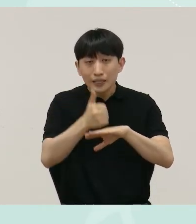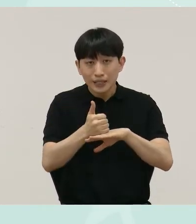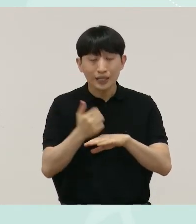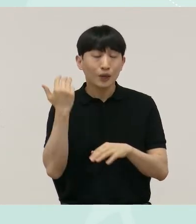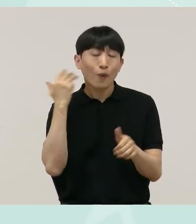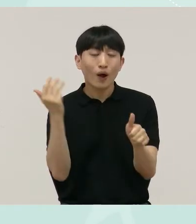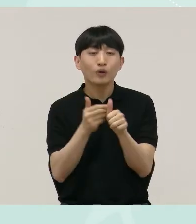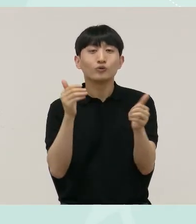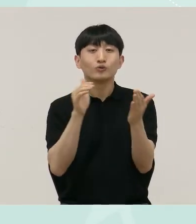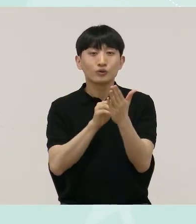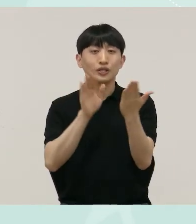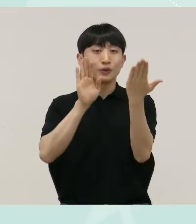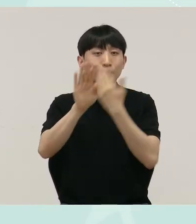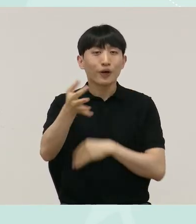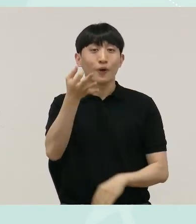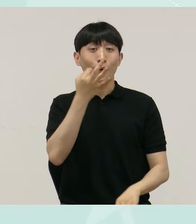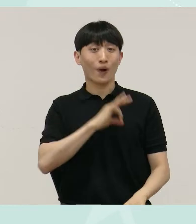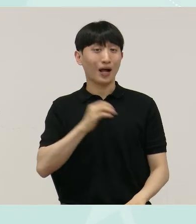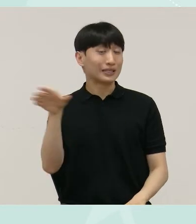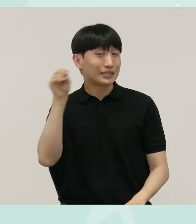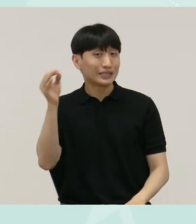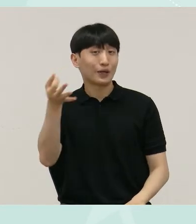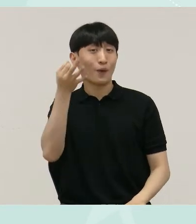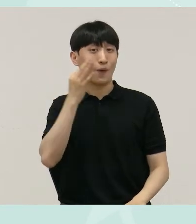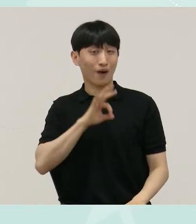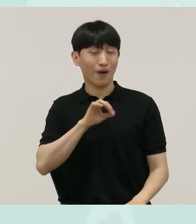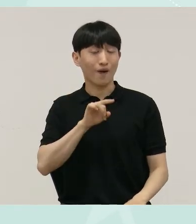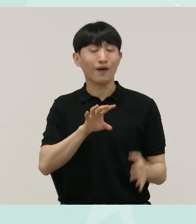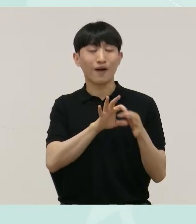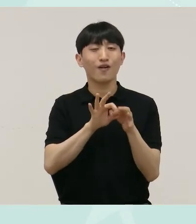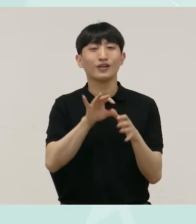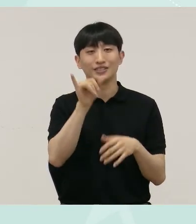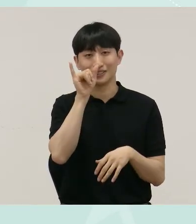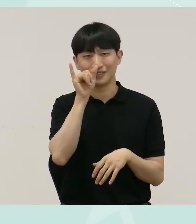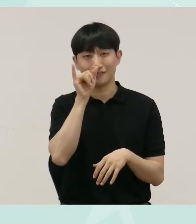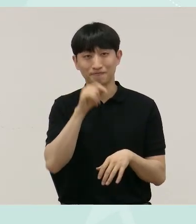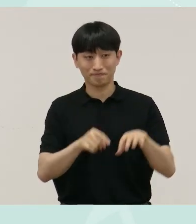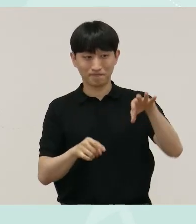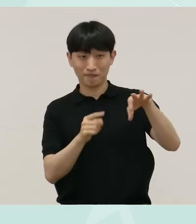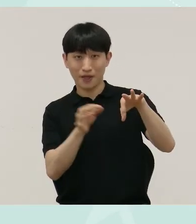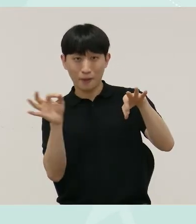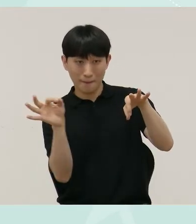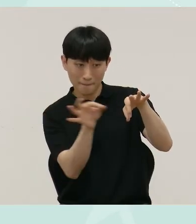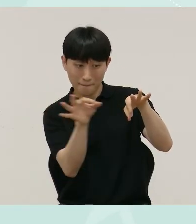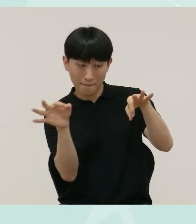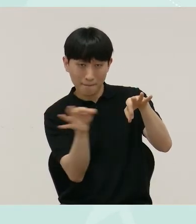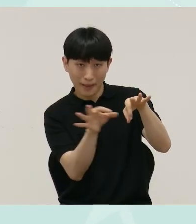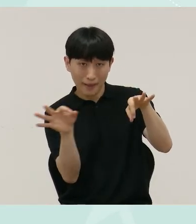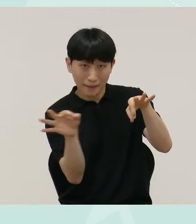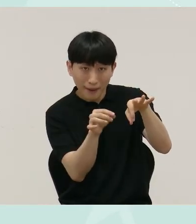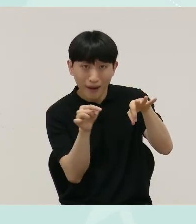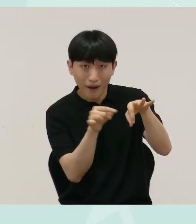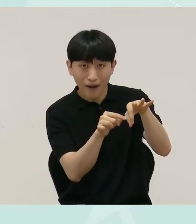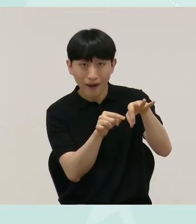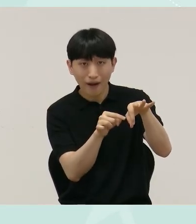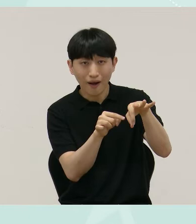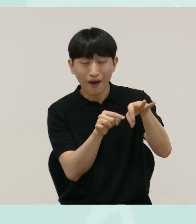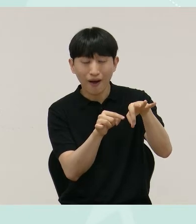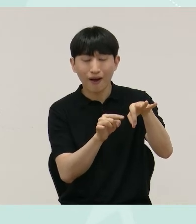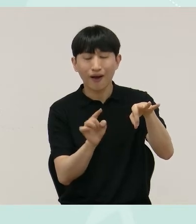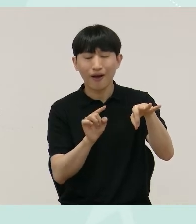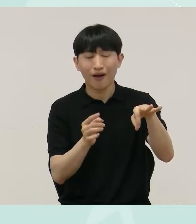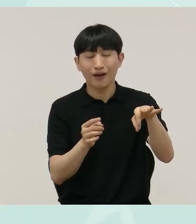있다라고 말씀을 드릴 수 있을 것 같습니다. 이렇게 이제 전극을 삽입을 하게 됩니다. 그러면 잔청 보존에 상당히 유리한 면을 볼 수가